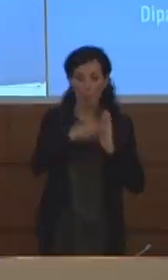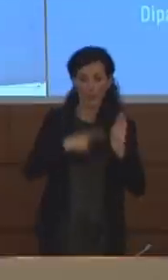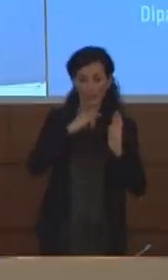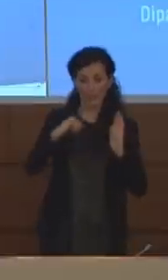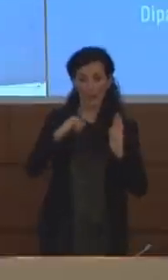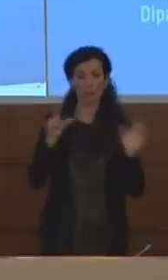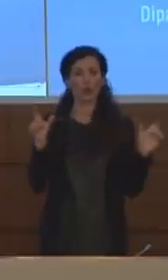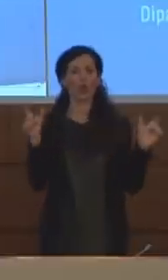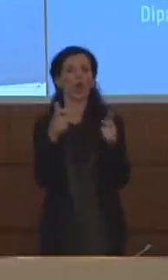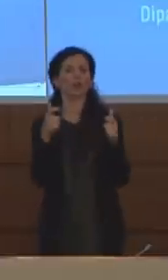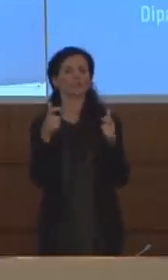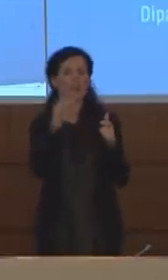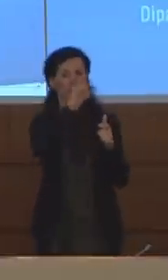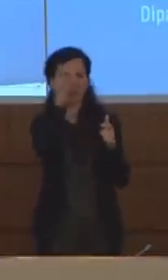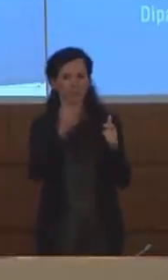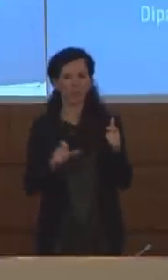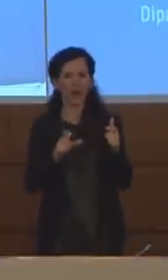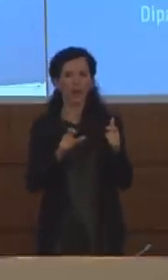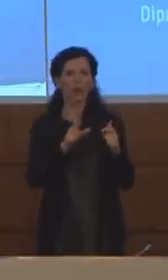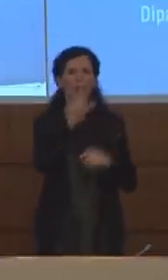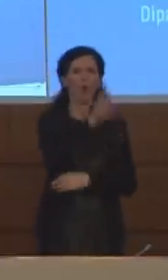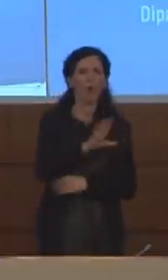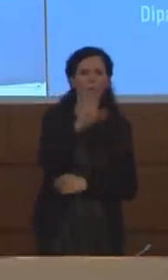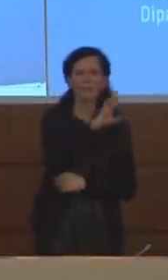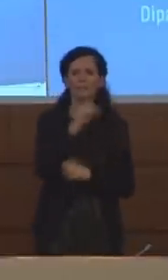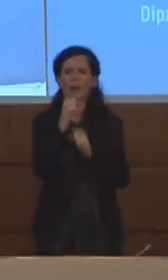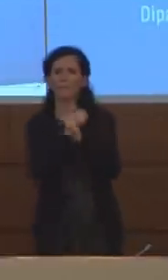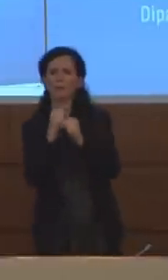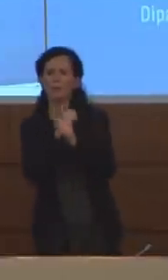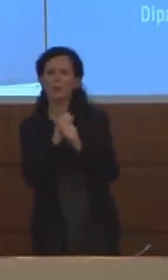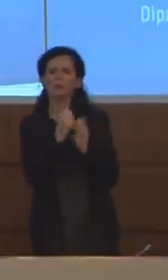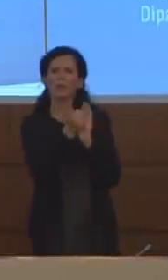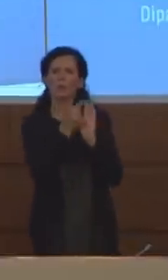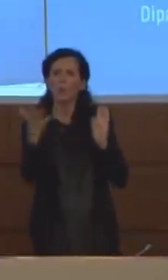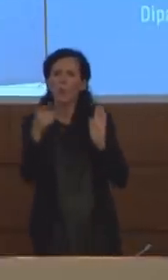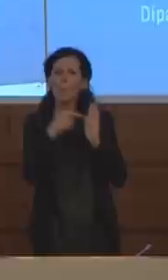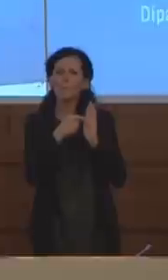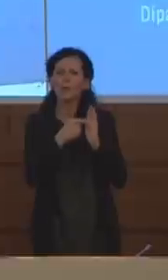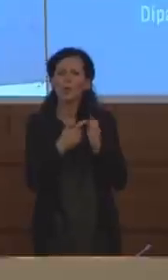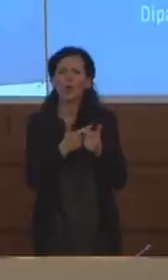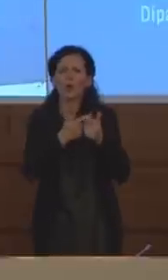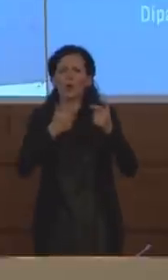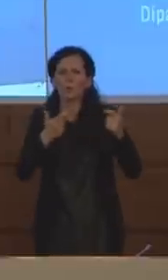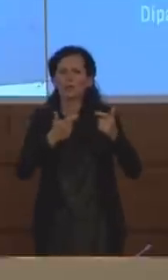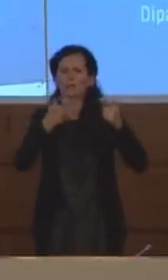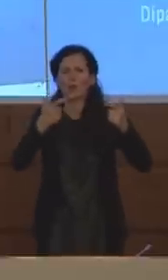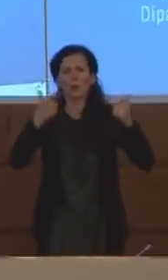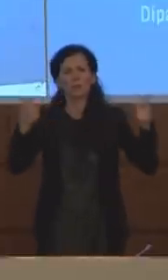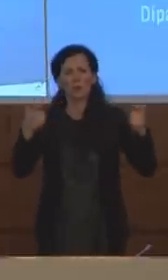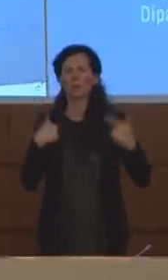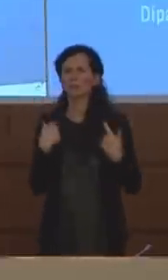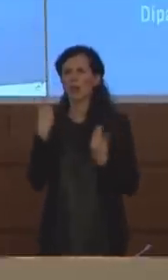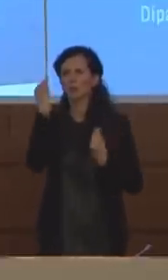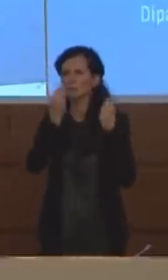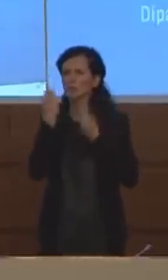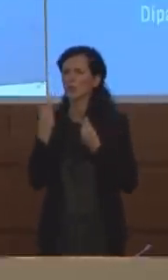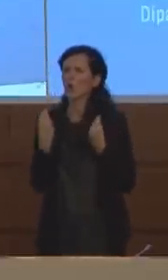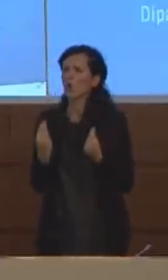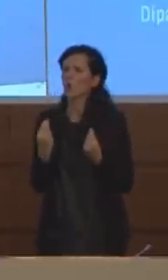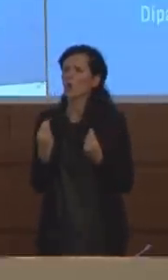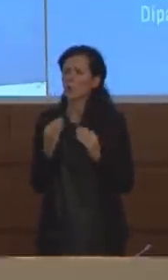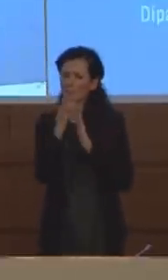queste due regioni continuano avere questi numeri sia la lombardia sia il piemonte perché mi viene da pensare ma come mai non ha